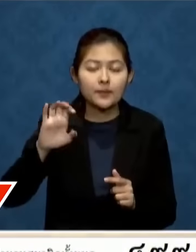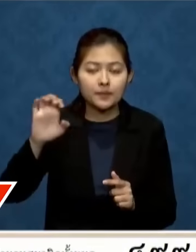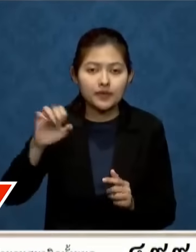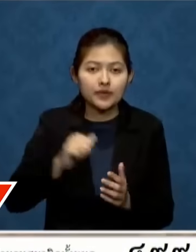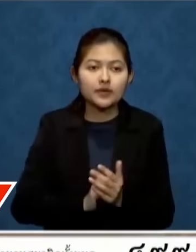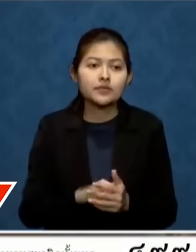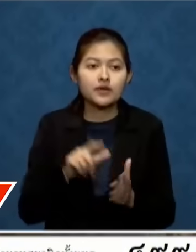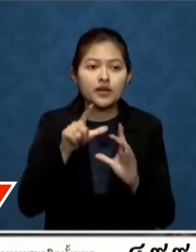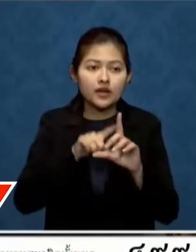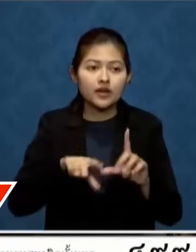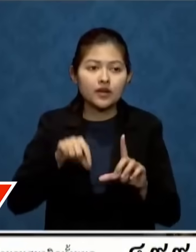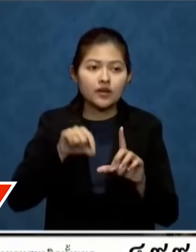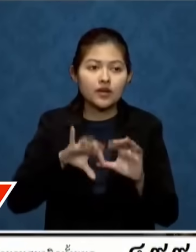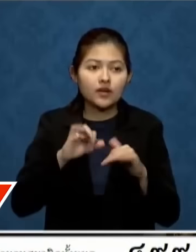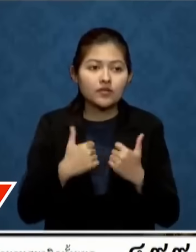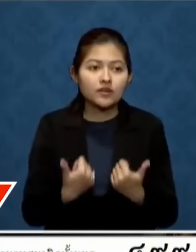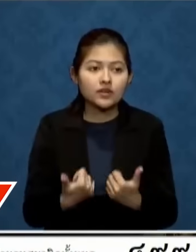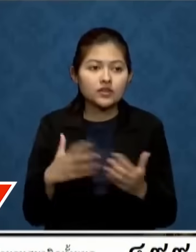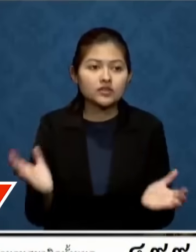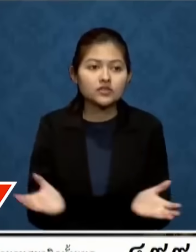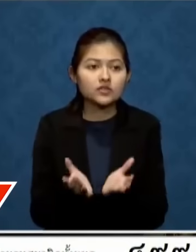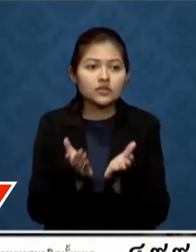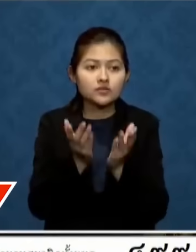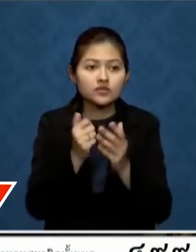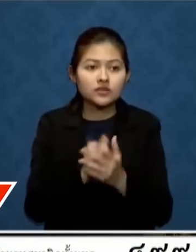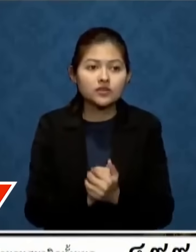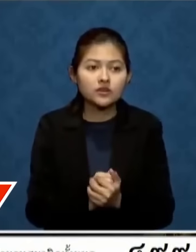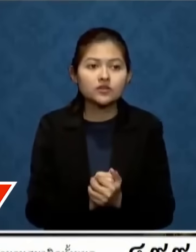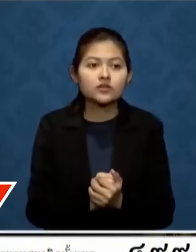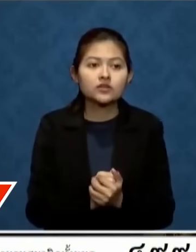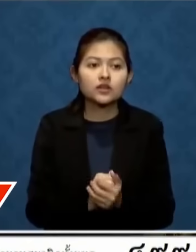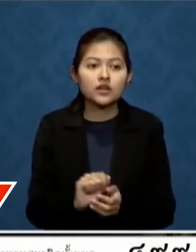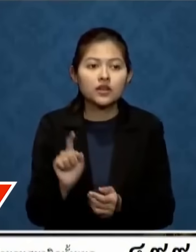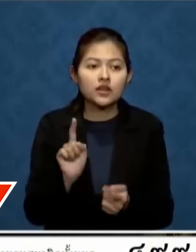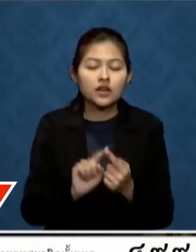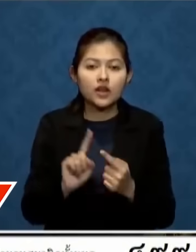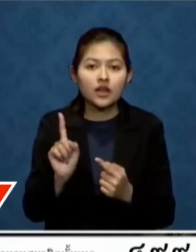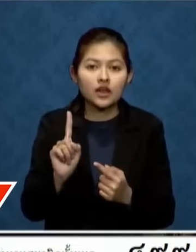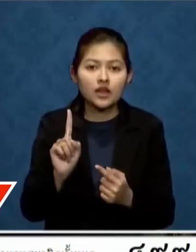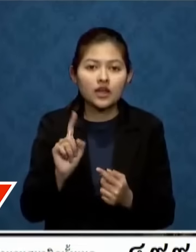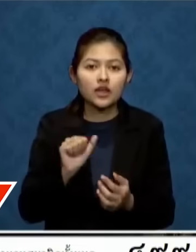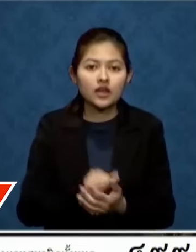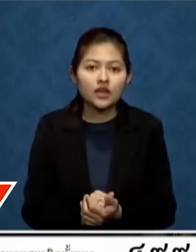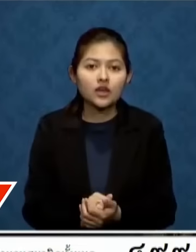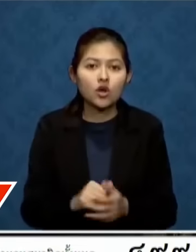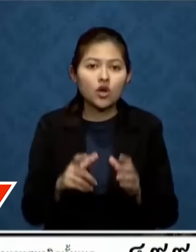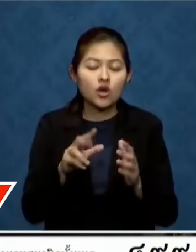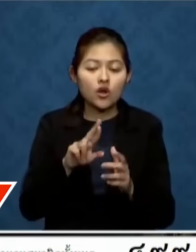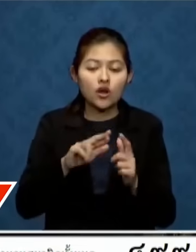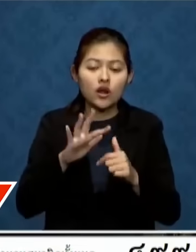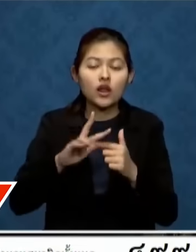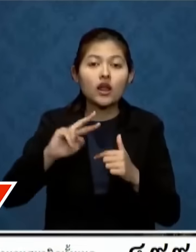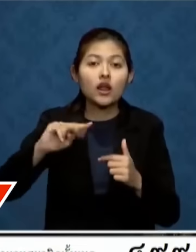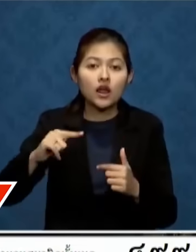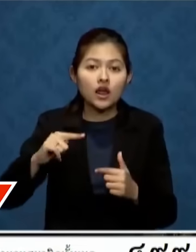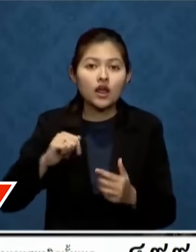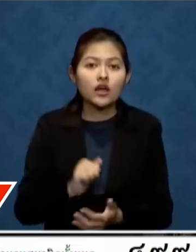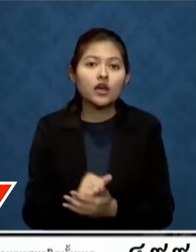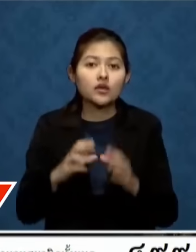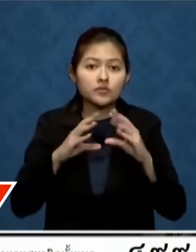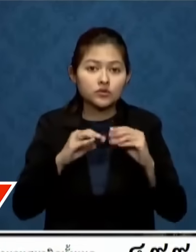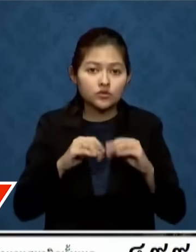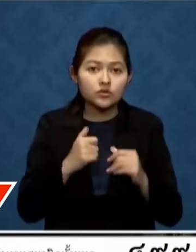คะดิฉันขอมาอภิปรายสนับสนุนนะคะให้รับหลักการนะคะเรื่องของร่างข้อบังคับการประชุมนะคะที่เราเรียกกันง่ายๆว่า